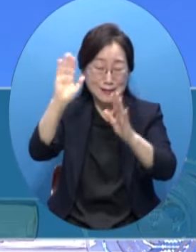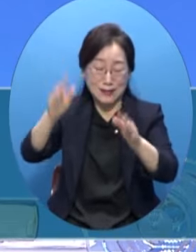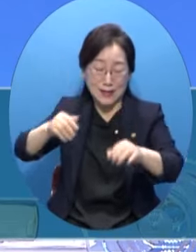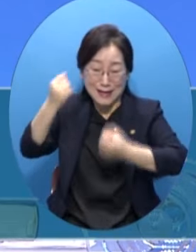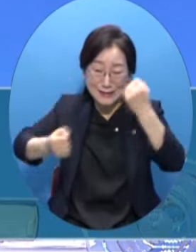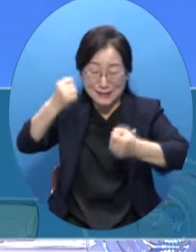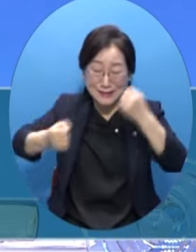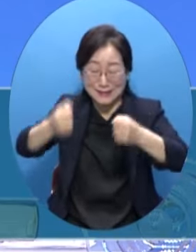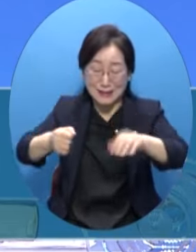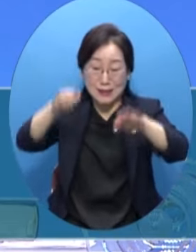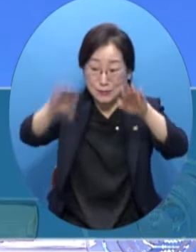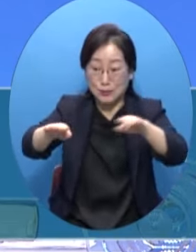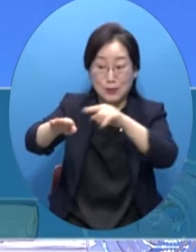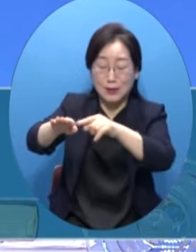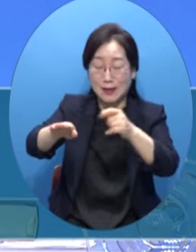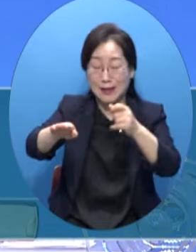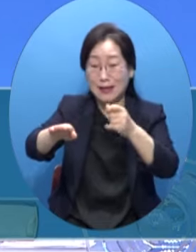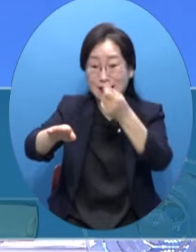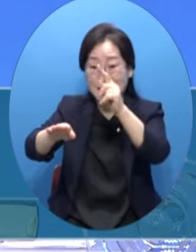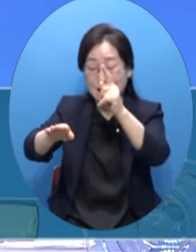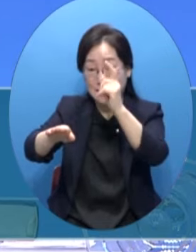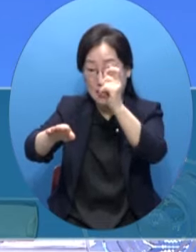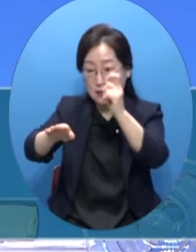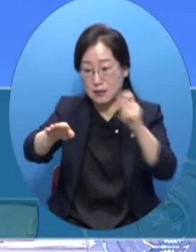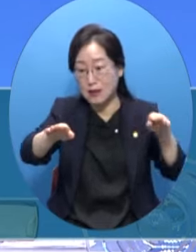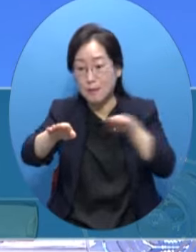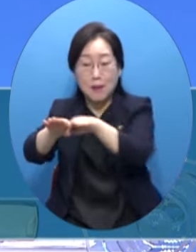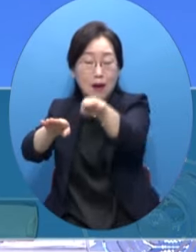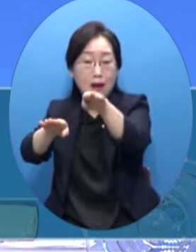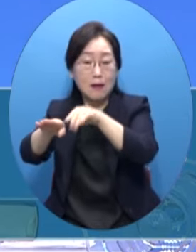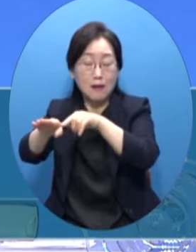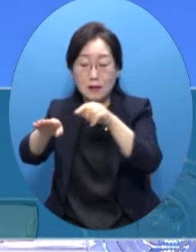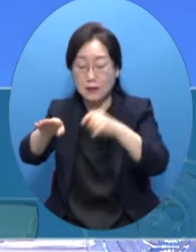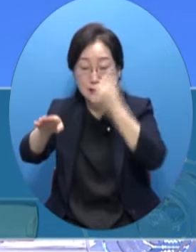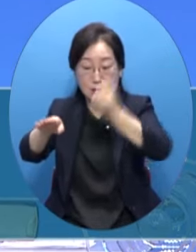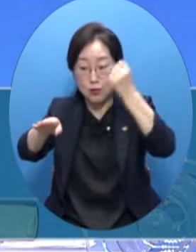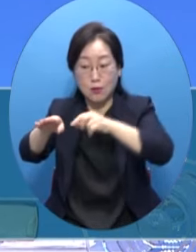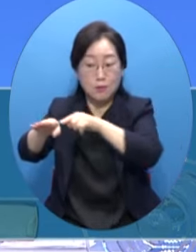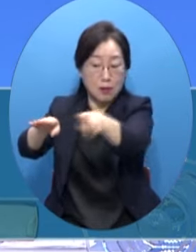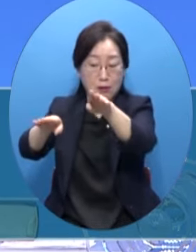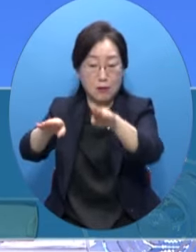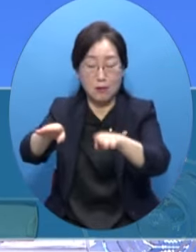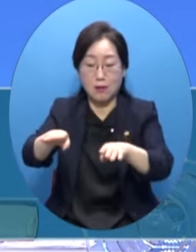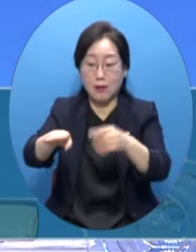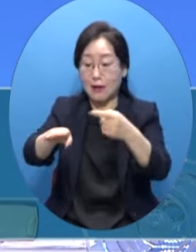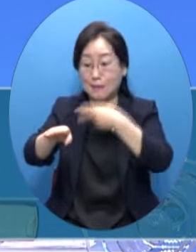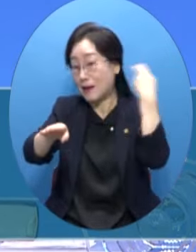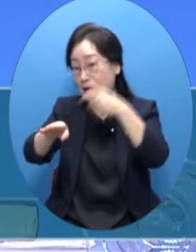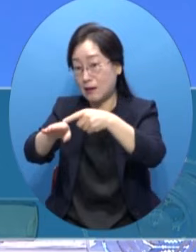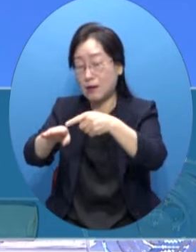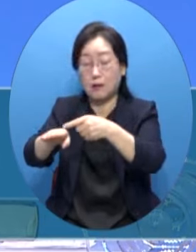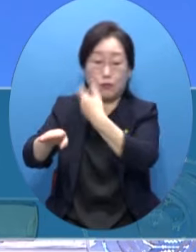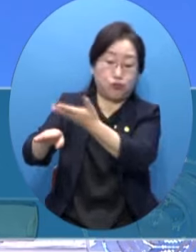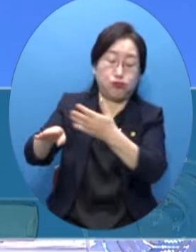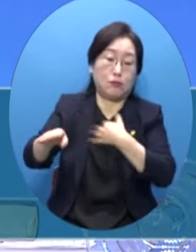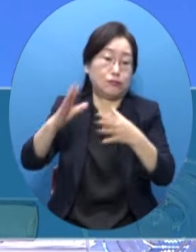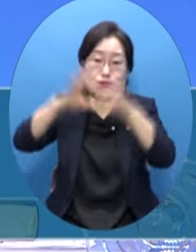있는 택시를 들이받았습니다. 그래서 택시를 들이받은 걸 보고 본인은 또 닭 배달 가야 되기 때문에 본인은